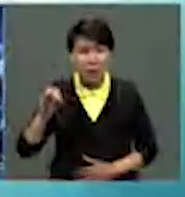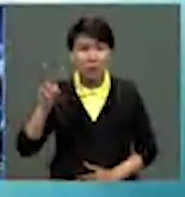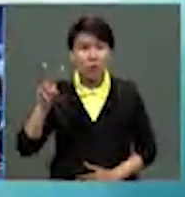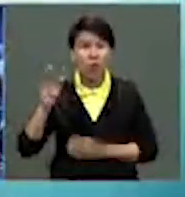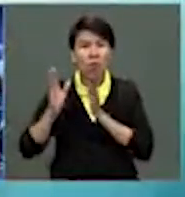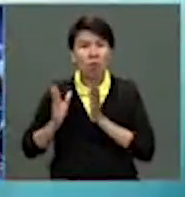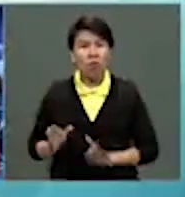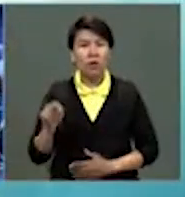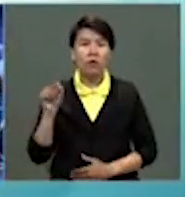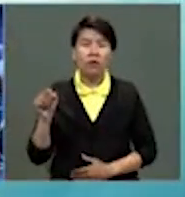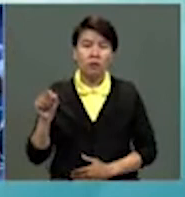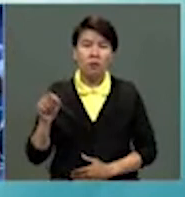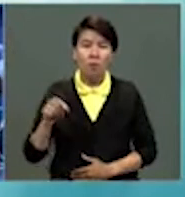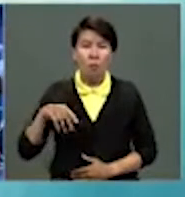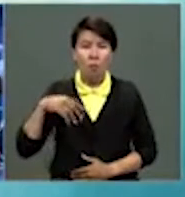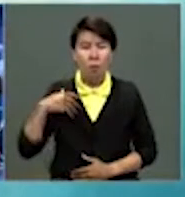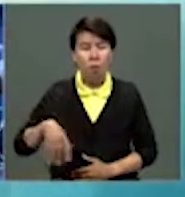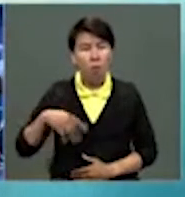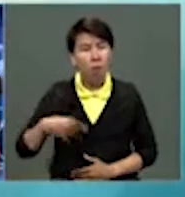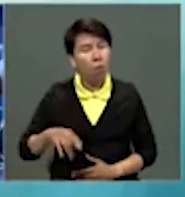ล้านหนึ่งแสนหกหมื่นกว่าคนเพิ่มวันเดียวเนี่ยสองแสนหนึ่งหมื่นสี่พันแปดร้อยเก้าสิบสองคนผมกำลังกำลังหาข้อมูลยืนยันนะว่านี่เป็นภาษาวุ่นเค้าบอกNew High